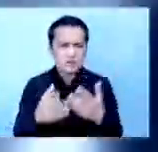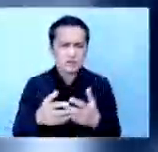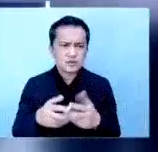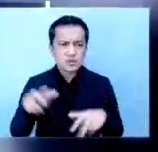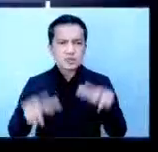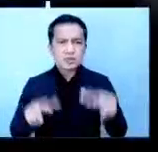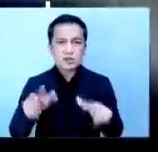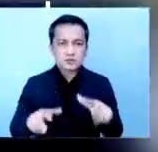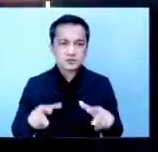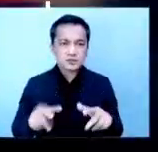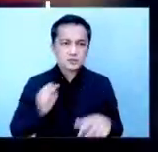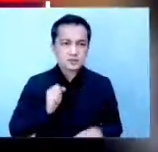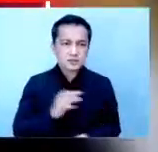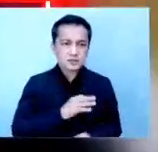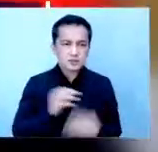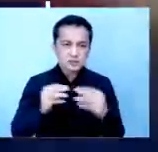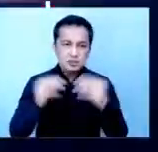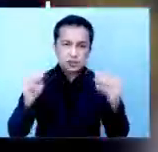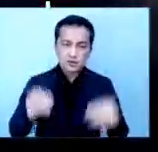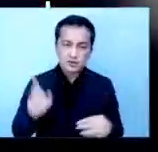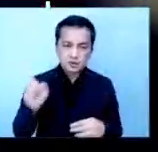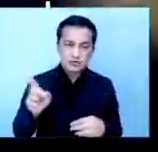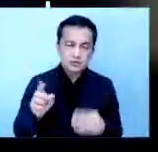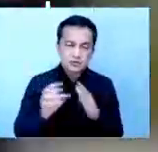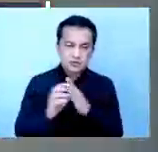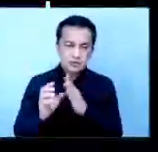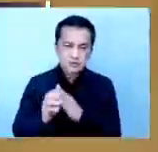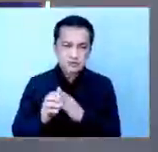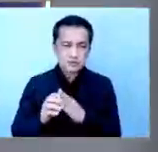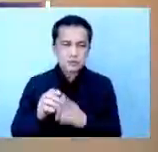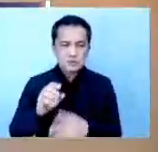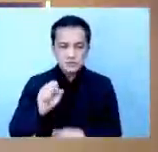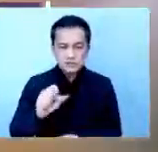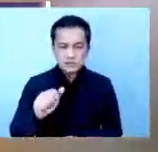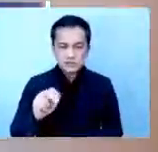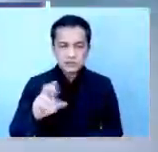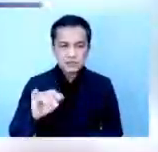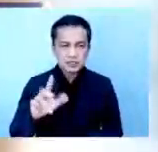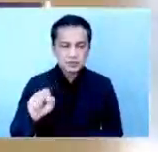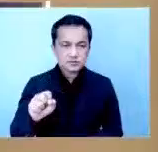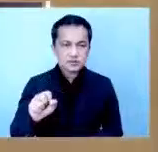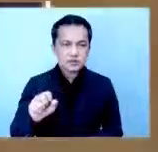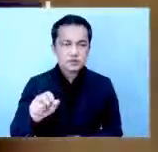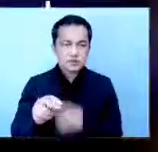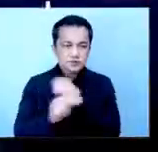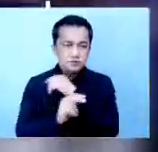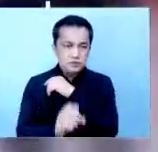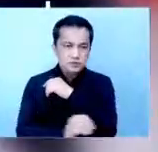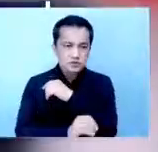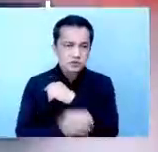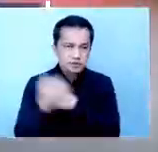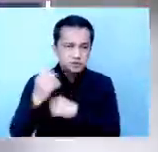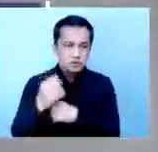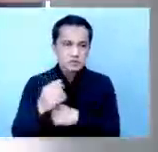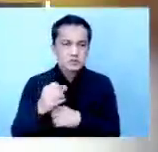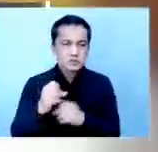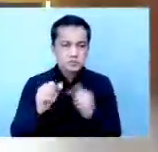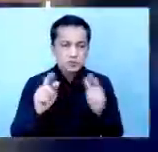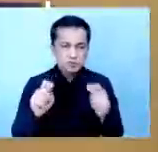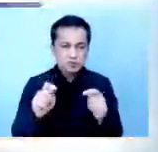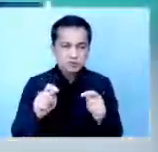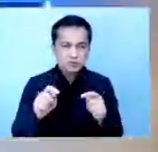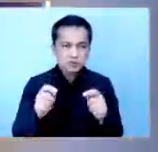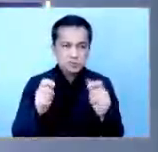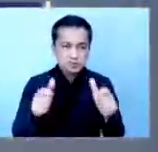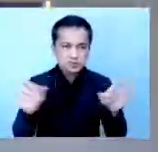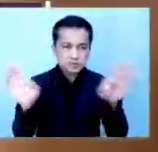ang mga staff ng mall na ito sa lungsod ng San Carlos sa Negros Occidental nitong Sabado de Gloria. Bigla nilang isinara ang